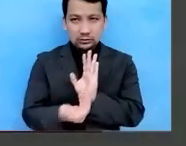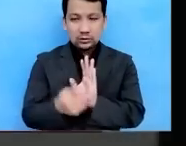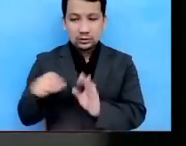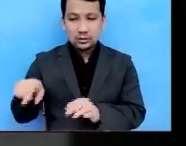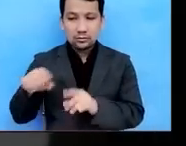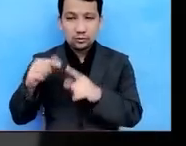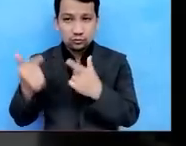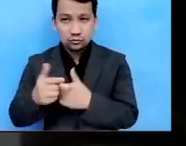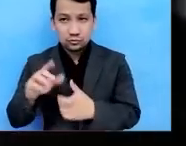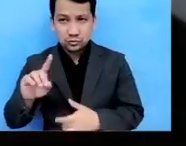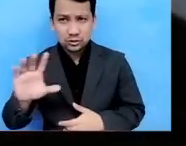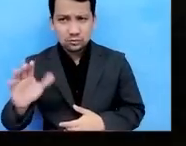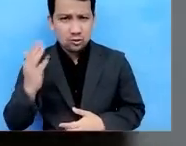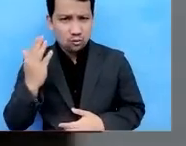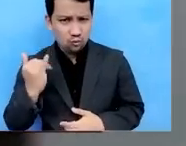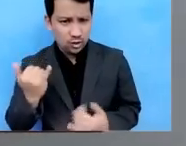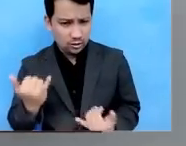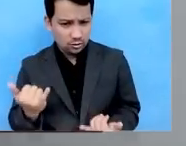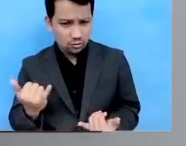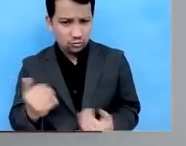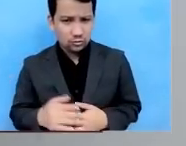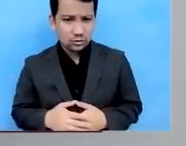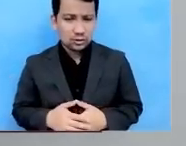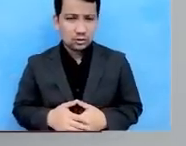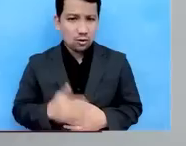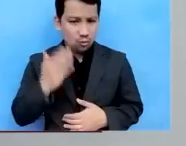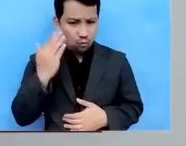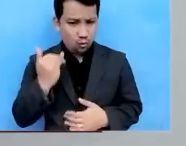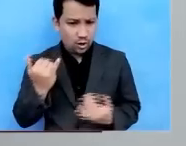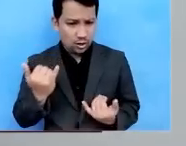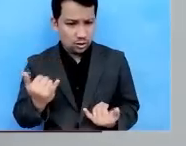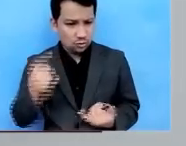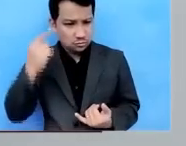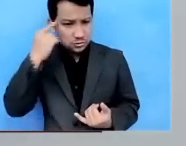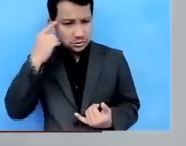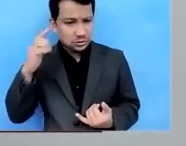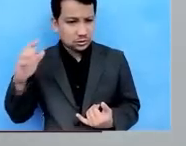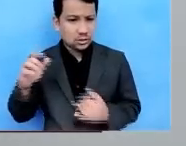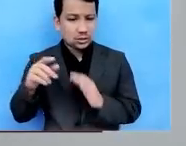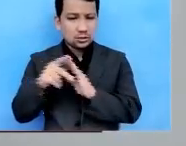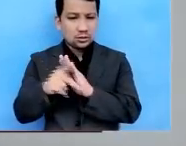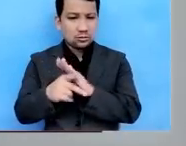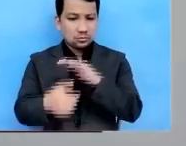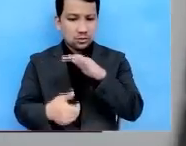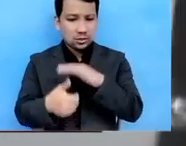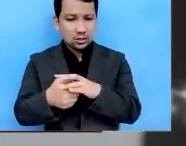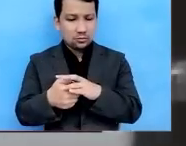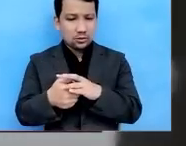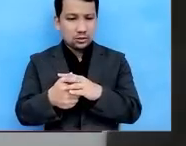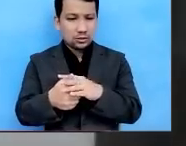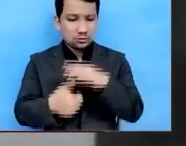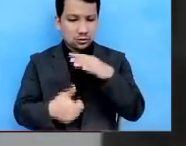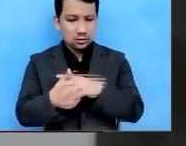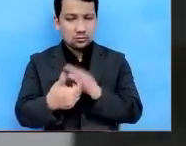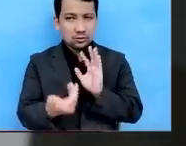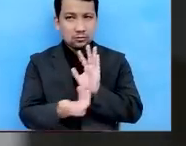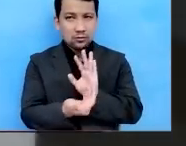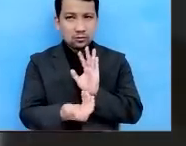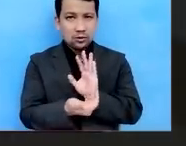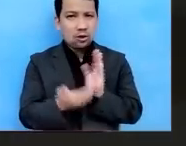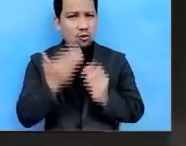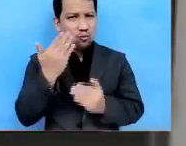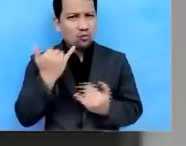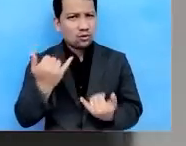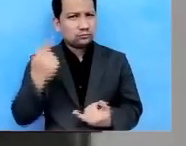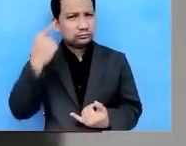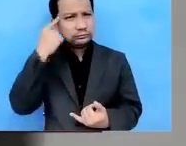Dilima, bakit ngayon lang? Bakit daw ngayon lang na isip ng prosekusyon na maglabas ng rebuttal evidence? Bakit daw ngayon lang naisip